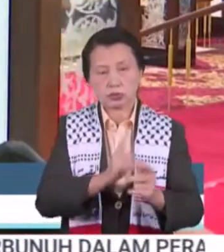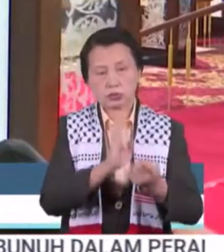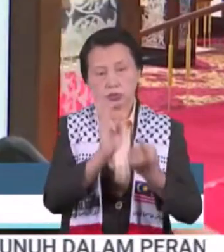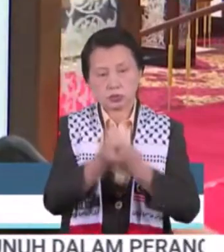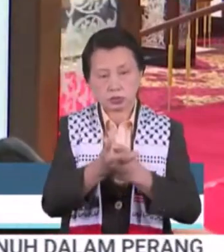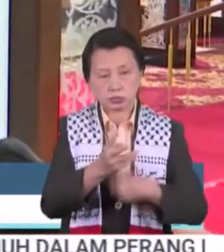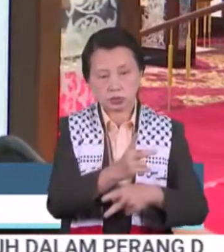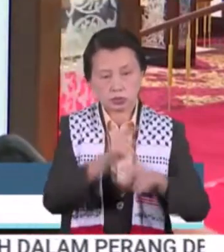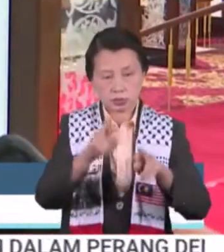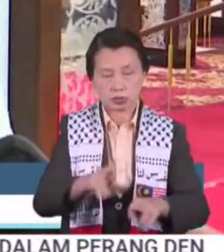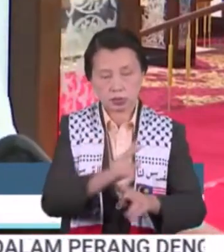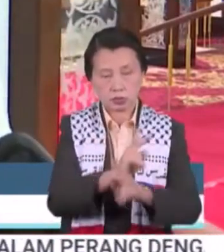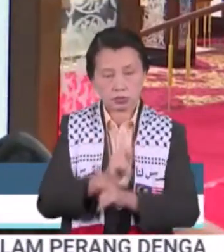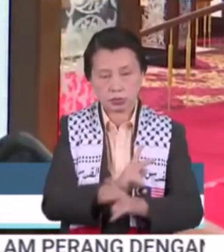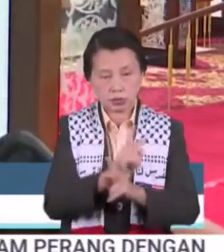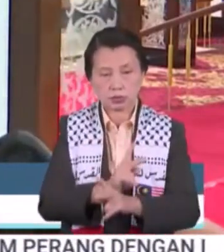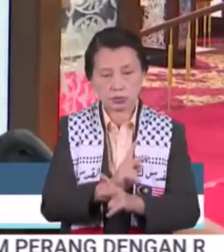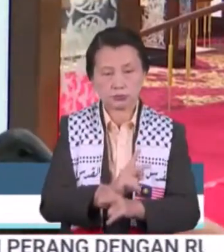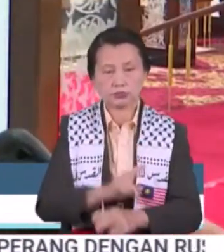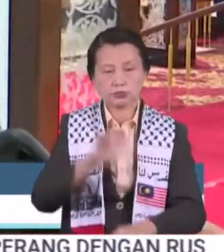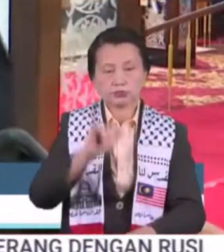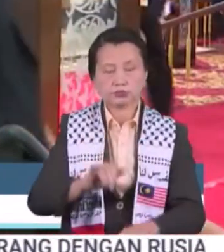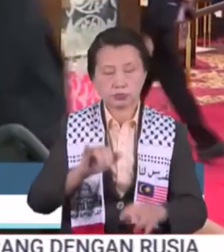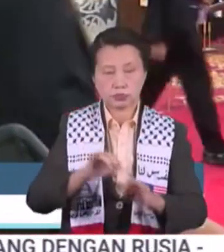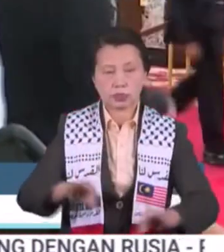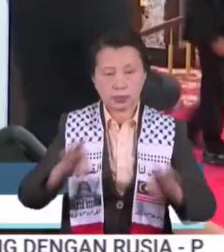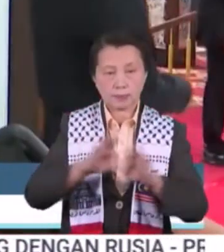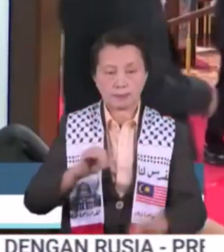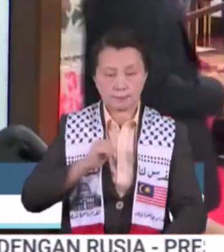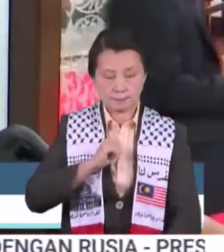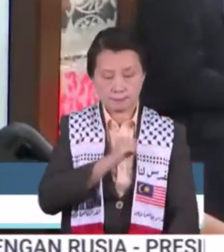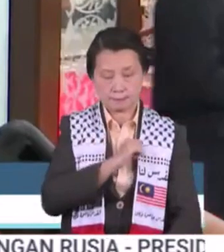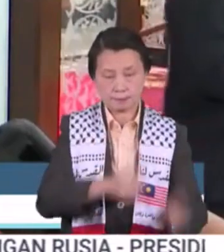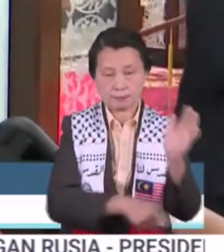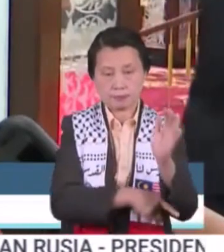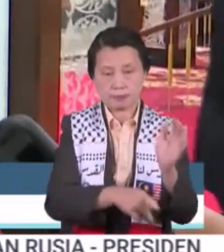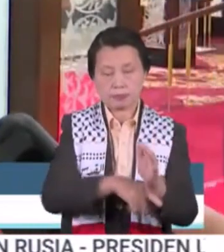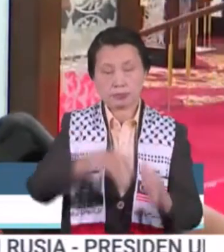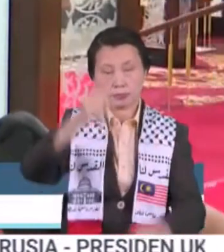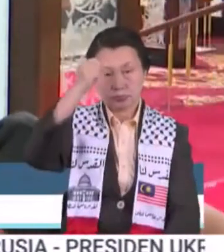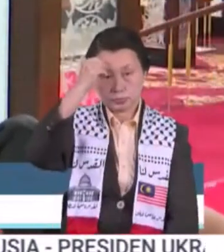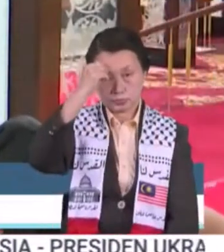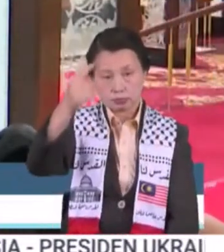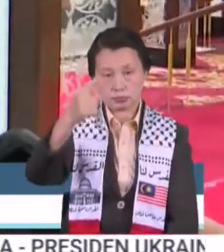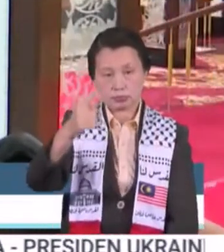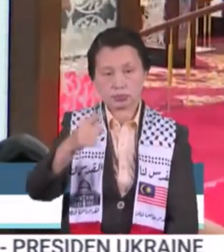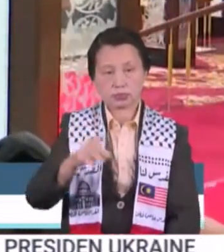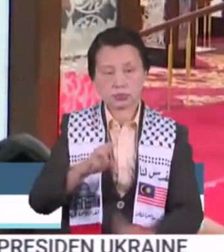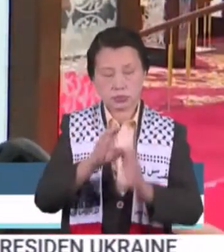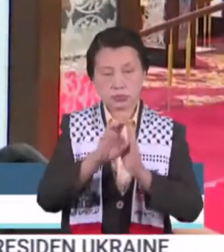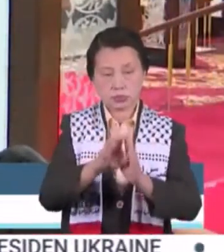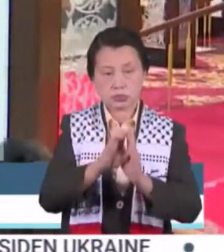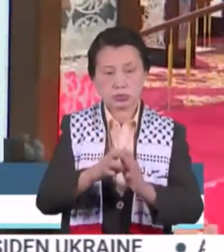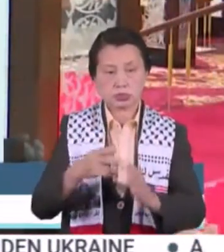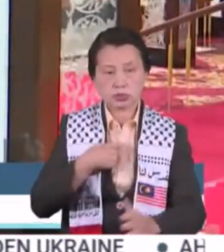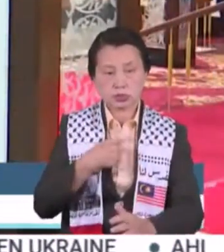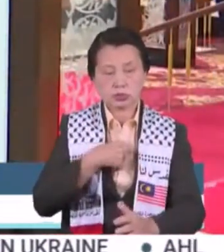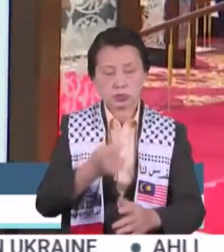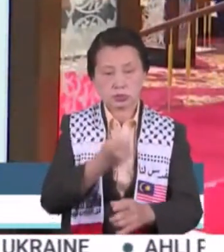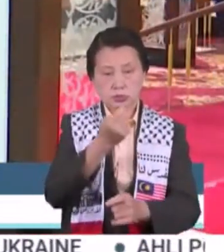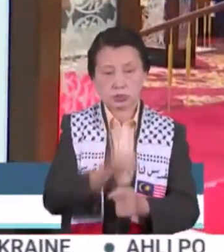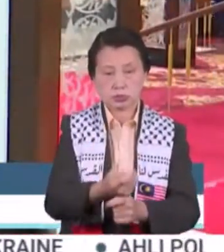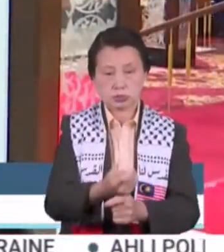Jadi peri pentingnya ahli-ahli parlimen memahami bahawa tempoh untuk kita nantinya